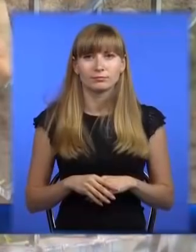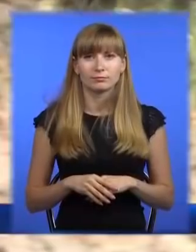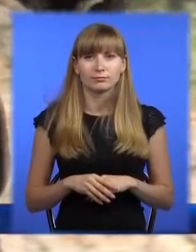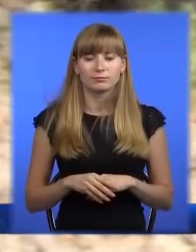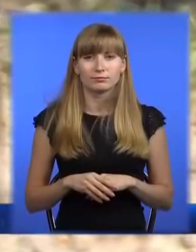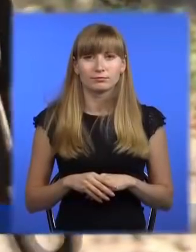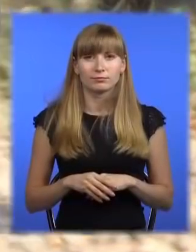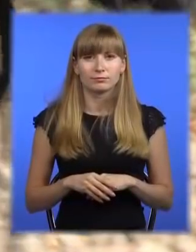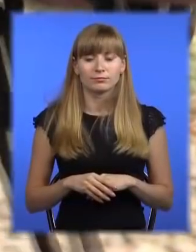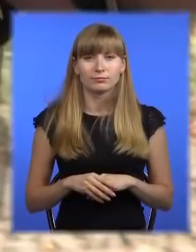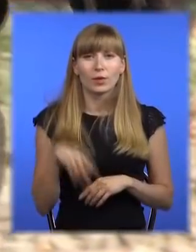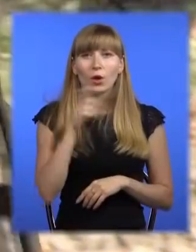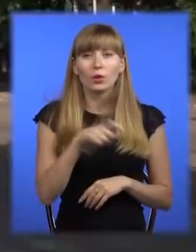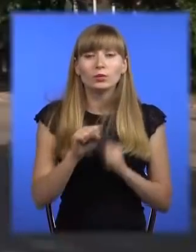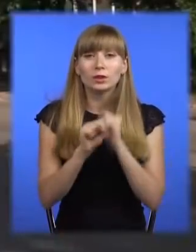можливості.